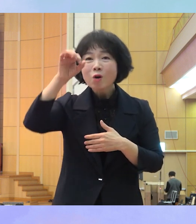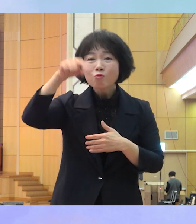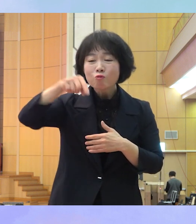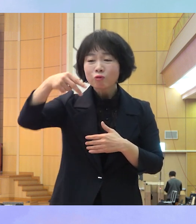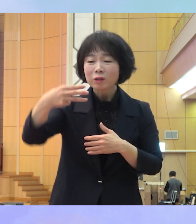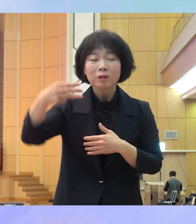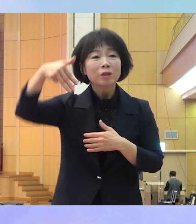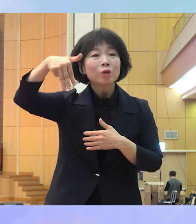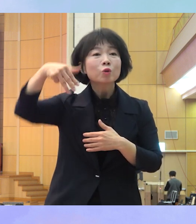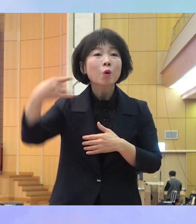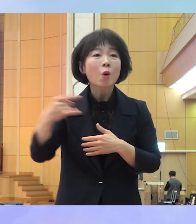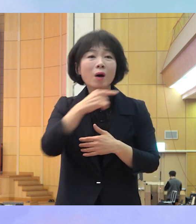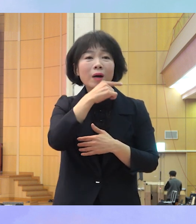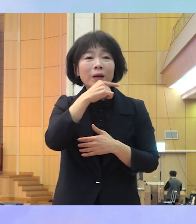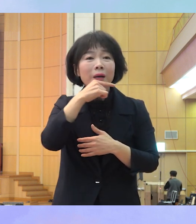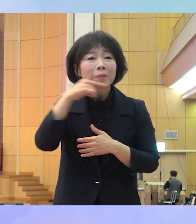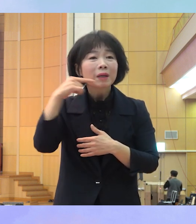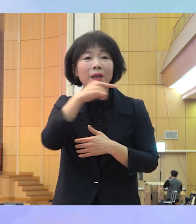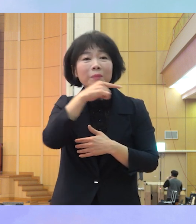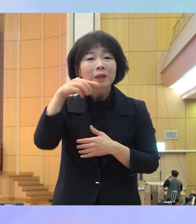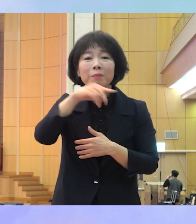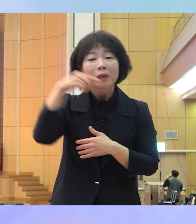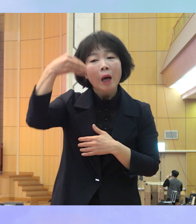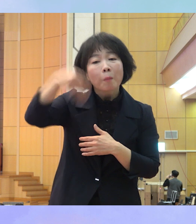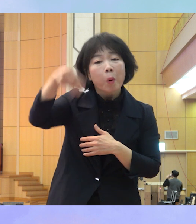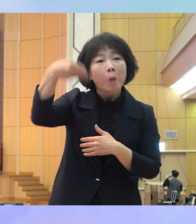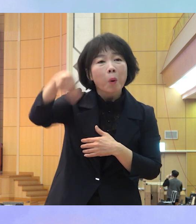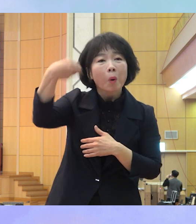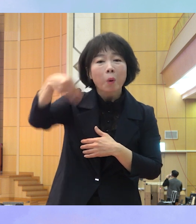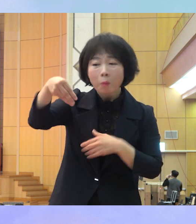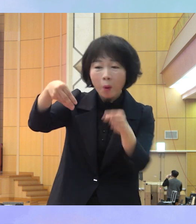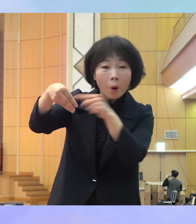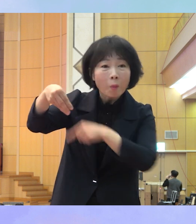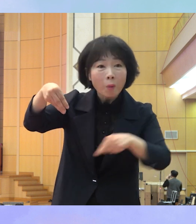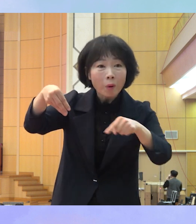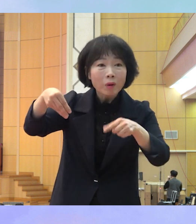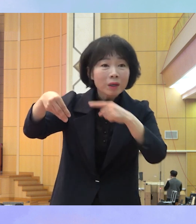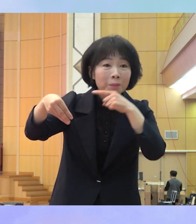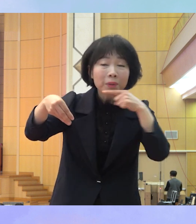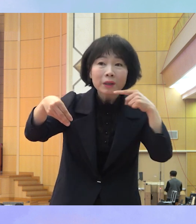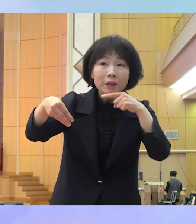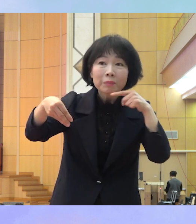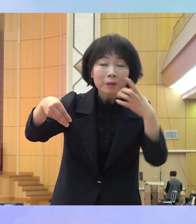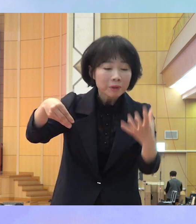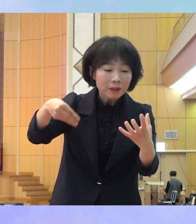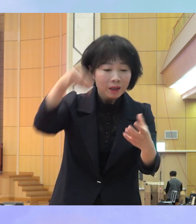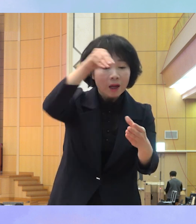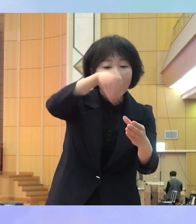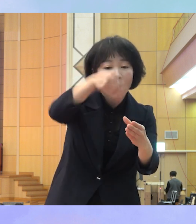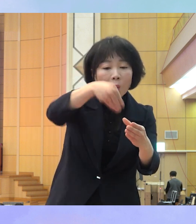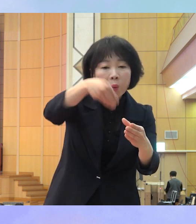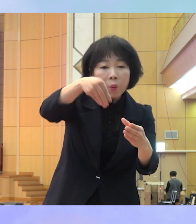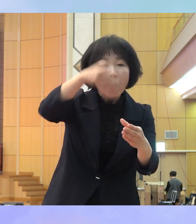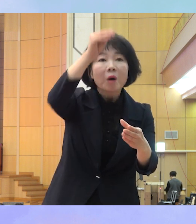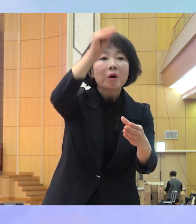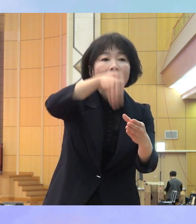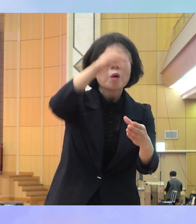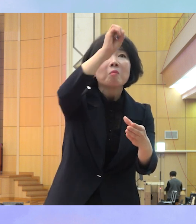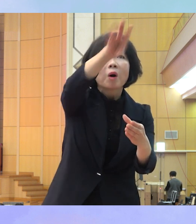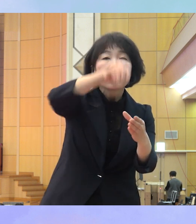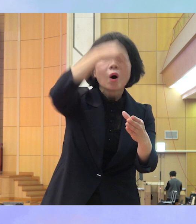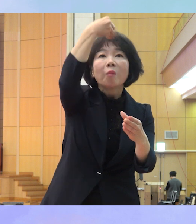우슬초 묶음을 취하여 그릇에 담은 피에 적셔서, 그러면 양을